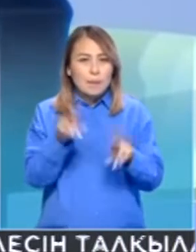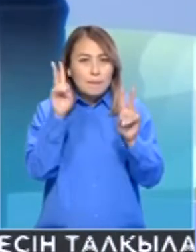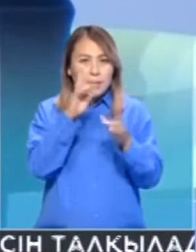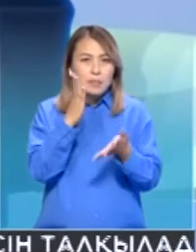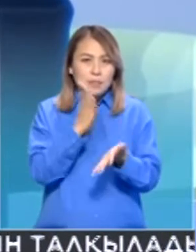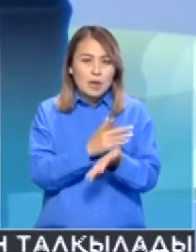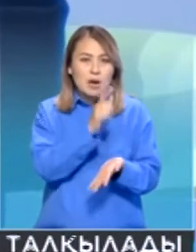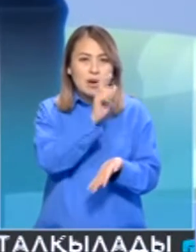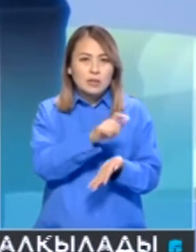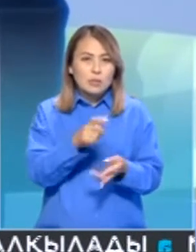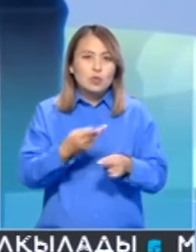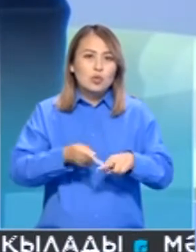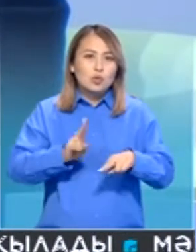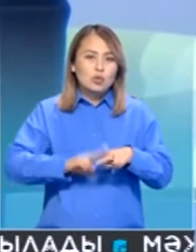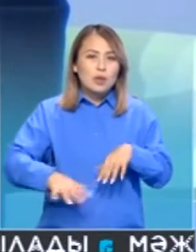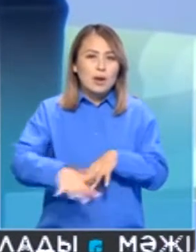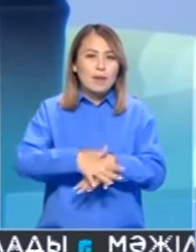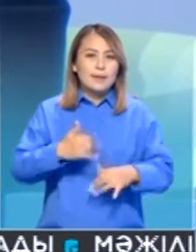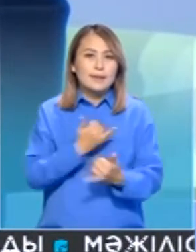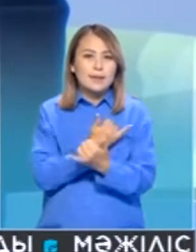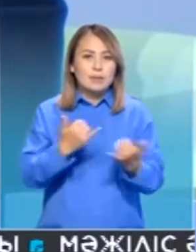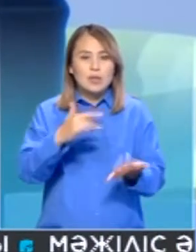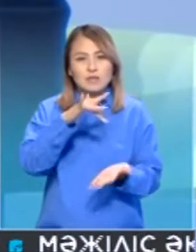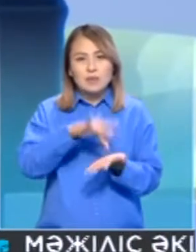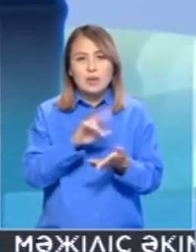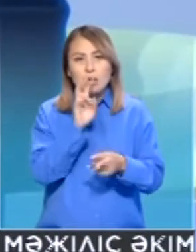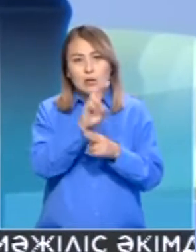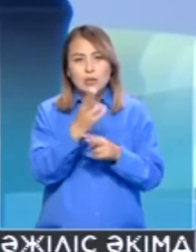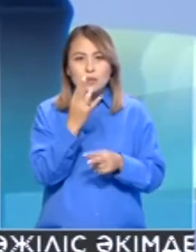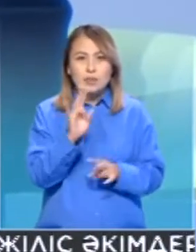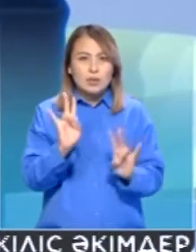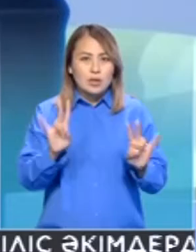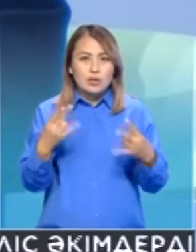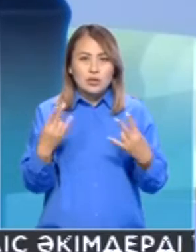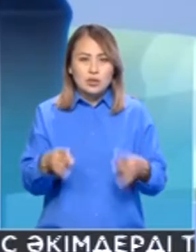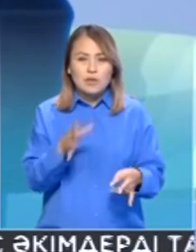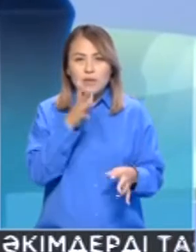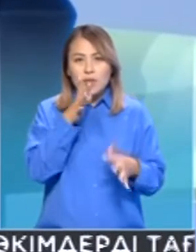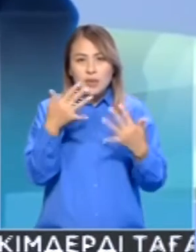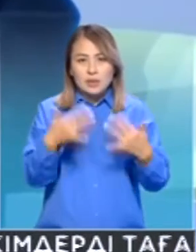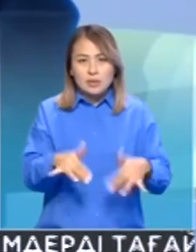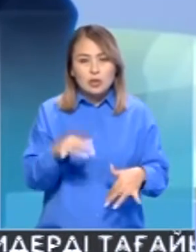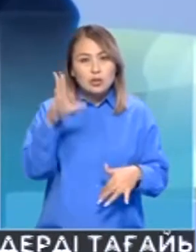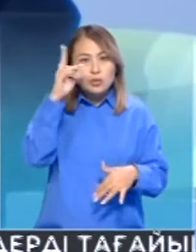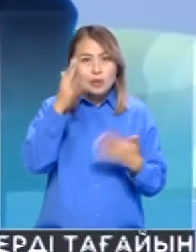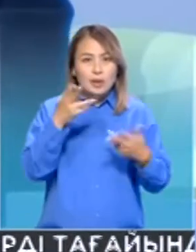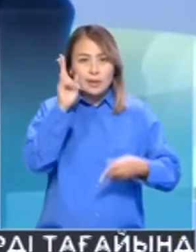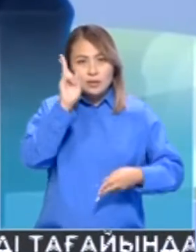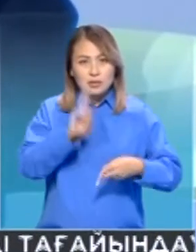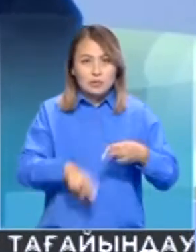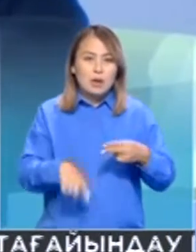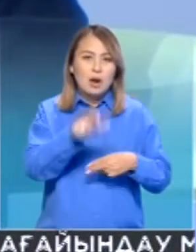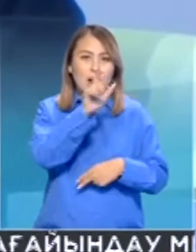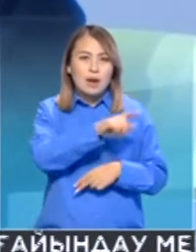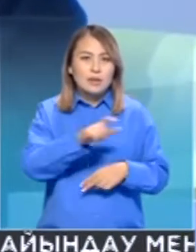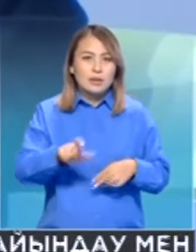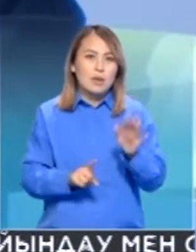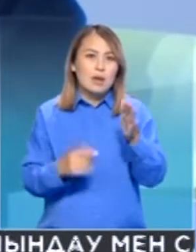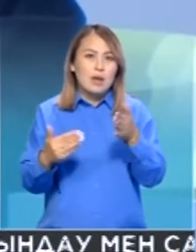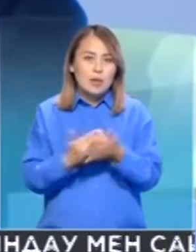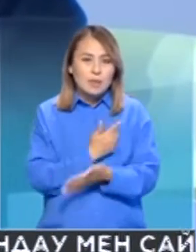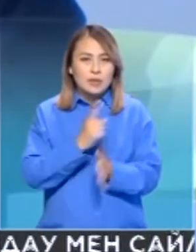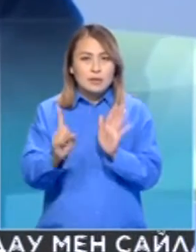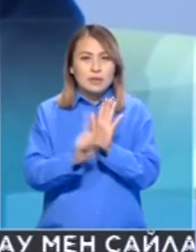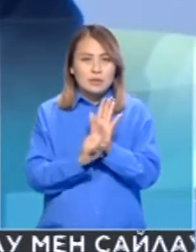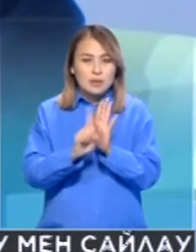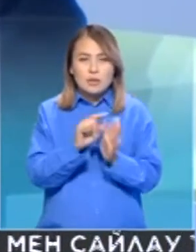де бар. Тіпті сол үшін халыққа қызмет көрсету орталығына барып уақыт жоғалтады. Оның жарамдылық мерзімі бітіп қалса, азаматтар тағы сабылады. QR